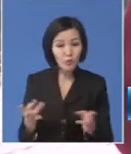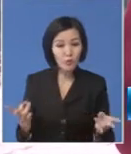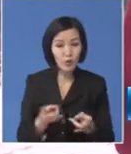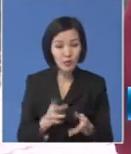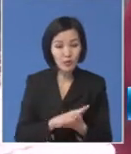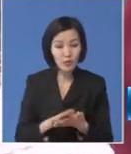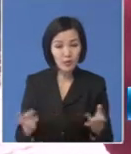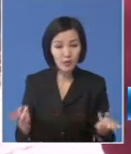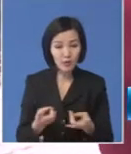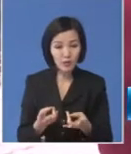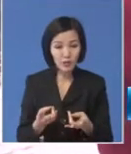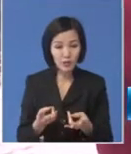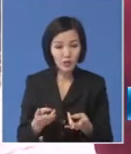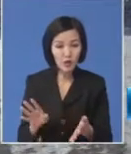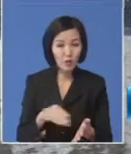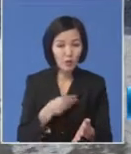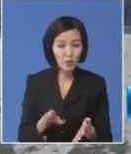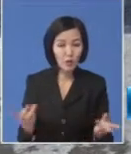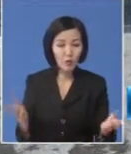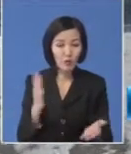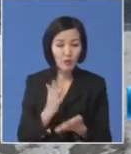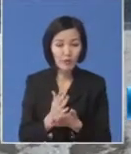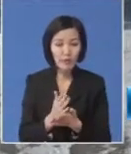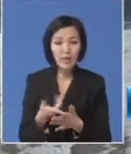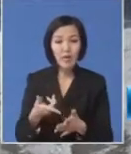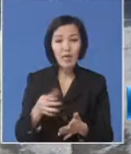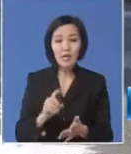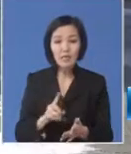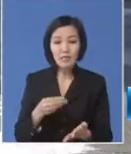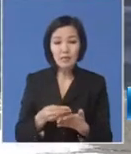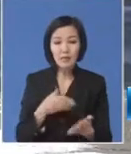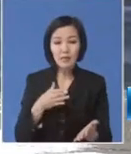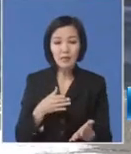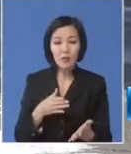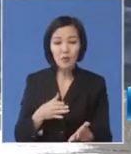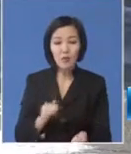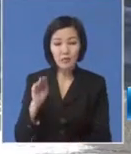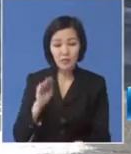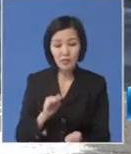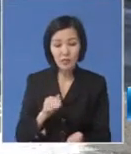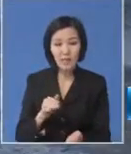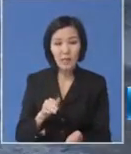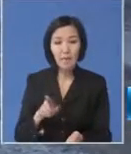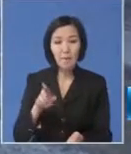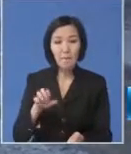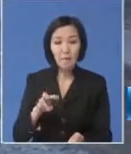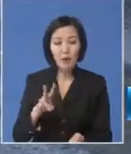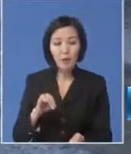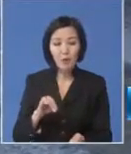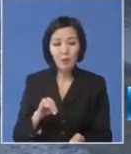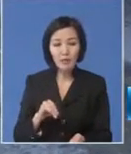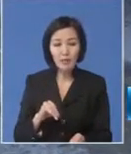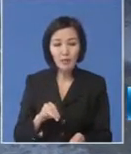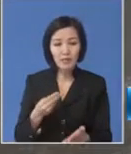тазылап тұру керек. Бояуы тағы бар. Газ бағасының көтерілуімен кішкентай баллонның құны 1700, ал үлкені 2700 теңгеден